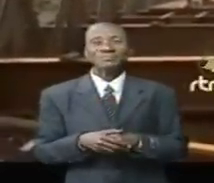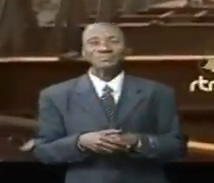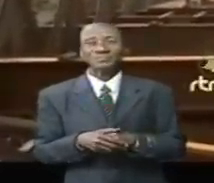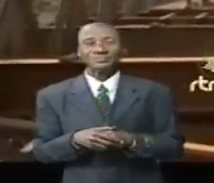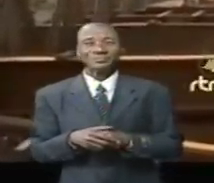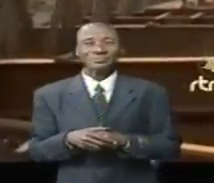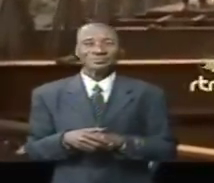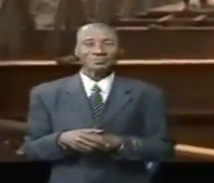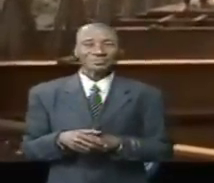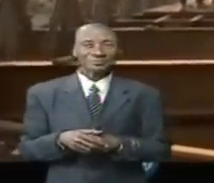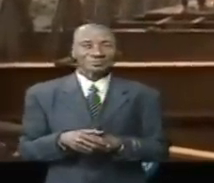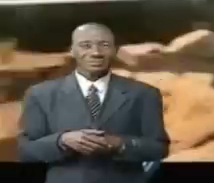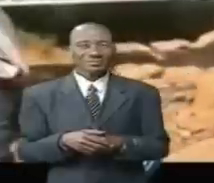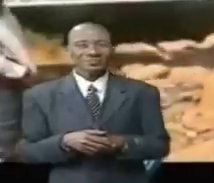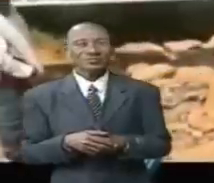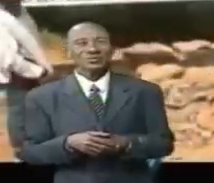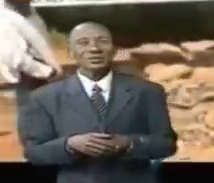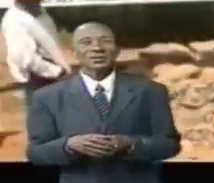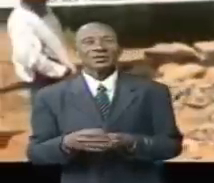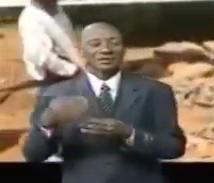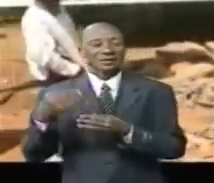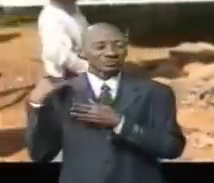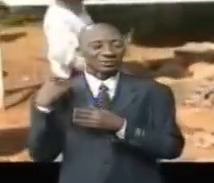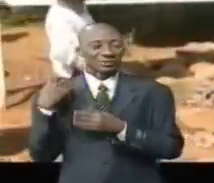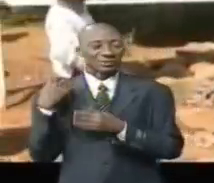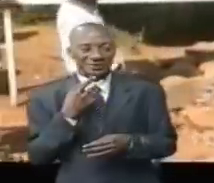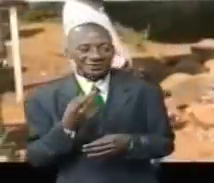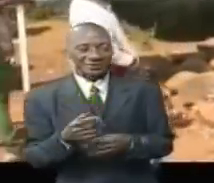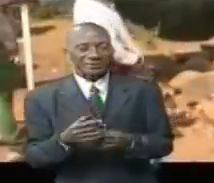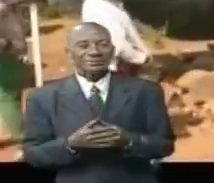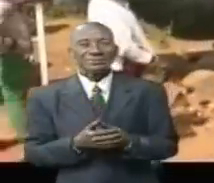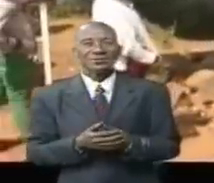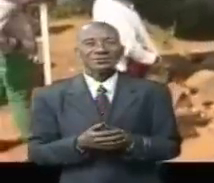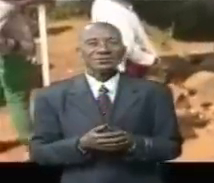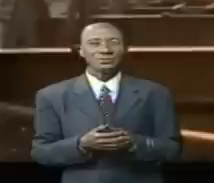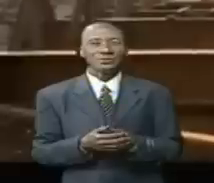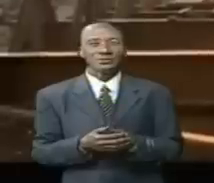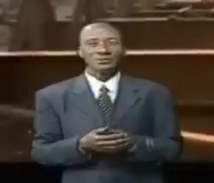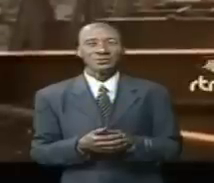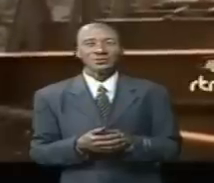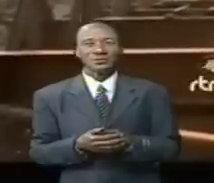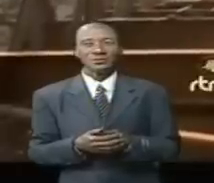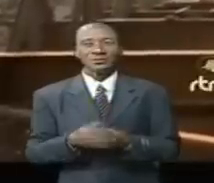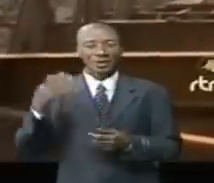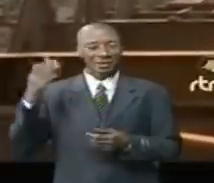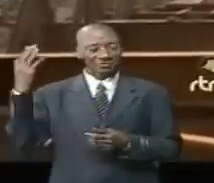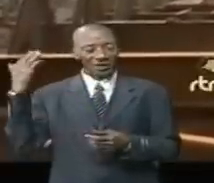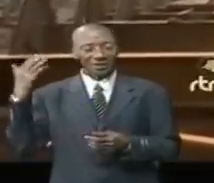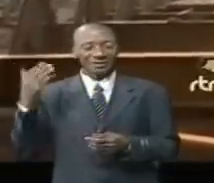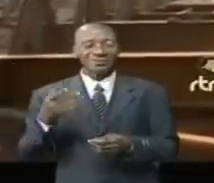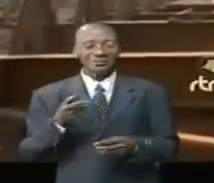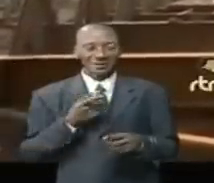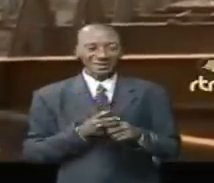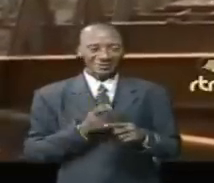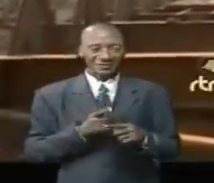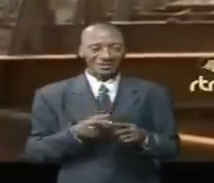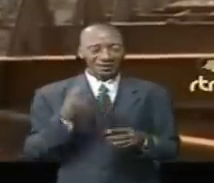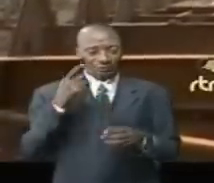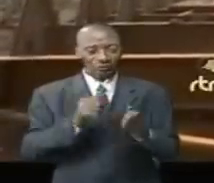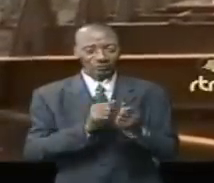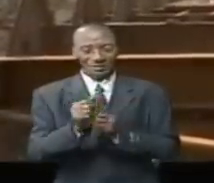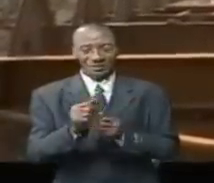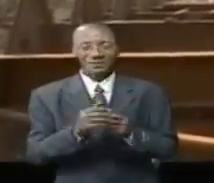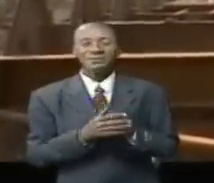terrains, et ils veulent qu'on puisse leur expliquer, donc des conditions qui sont un peu trop compliquées. Bon, je